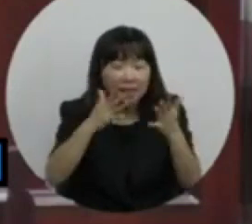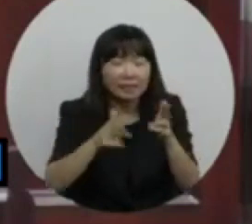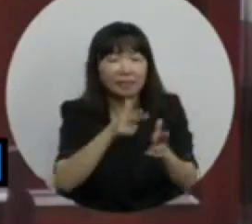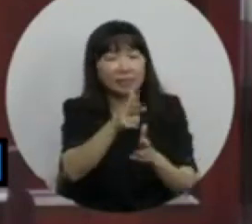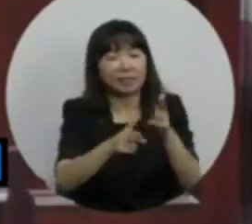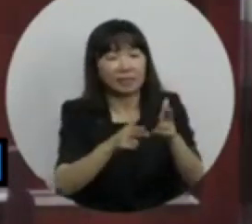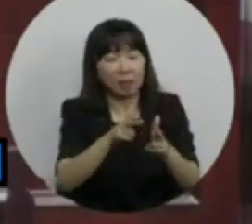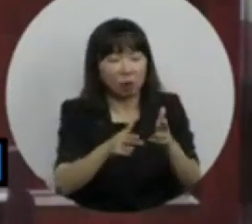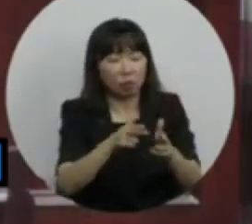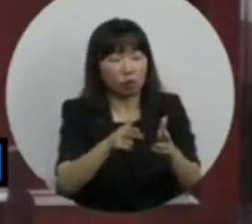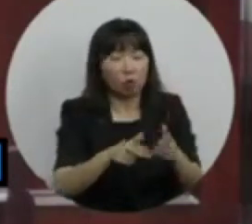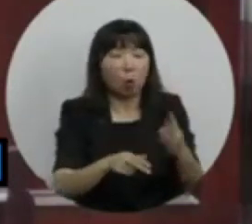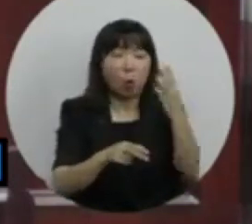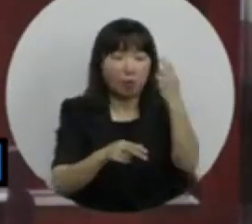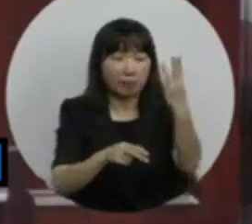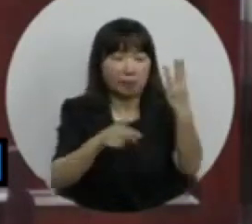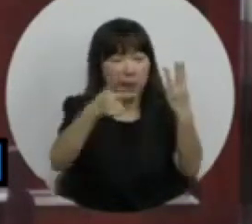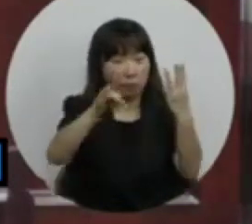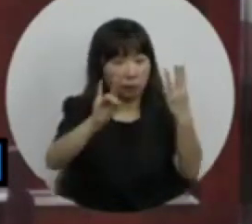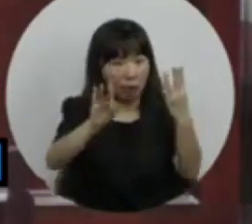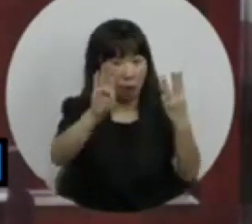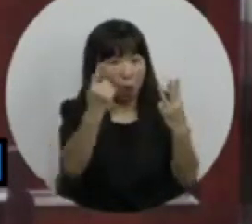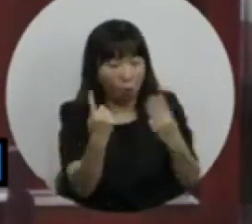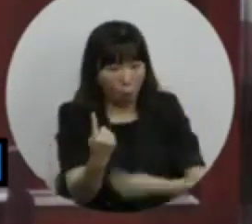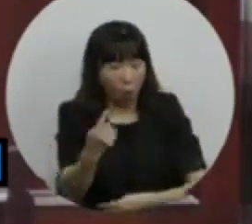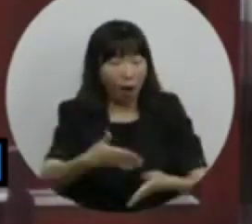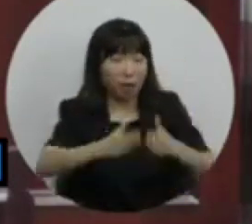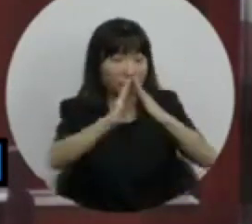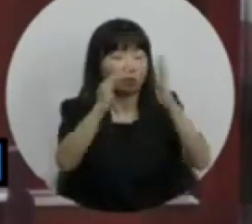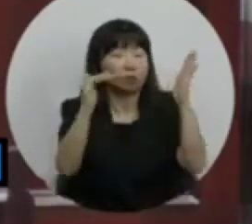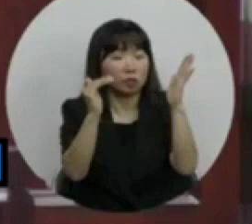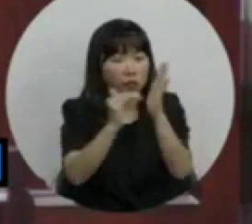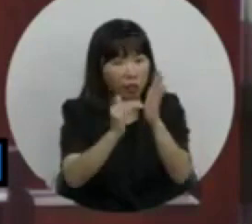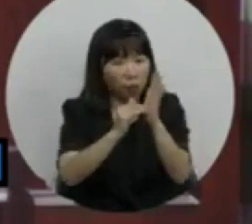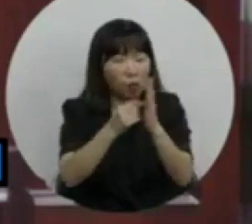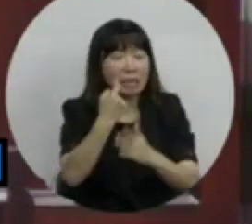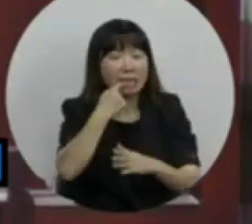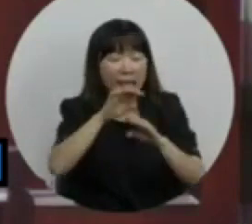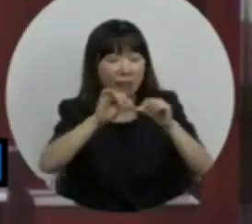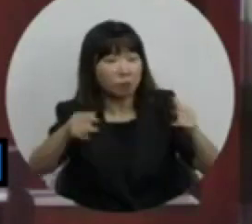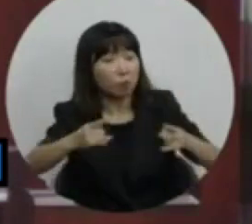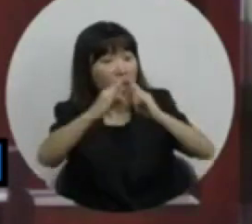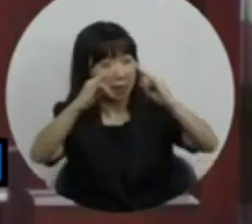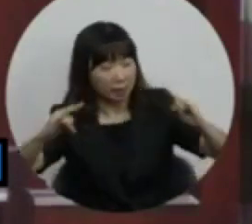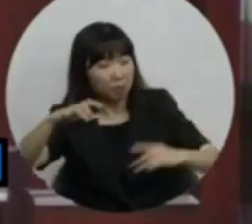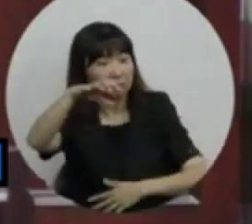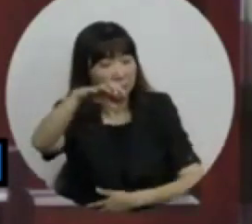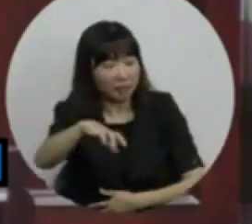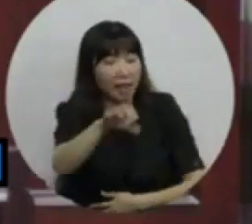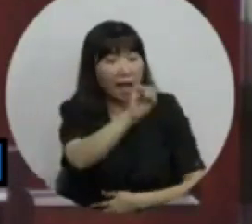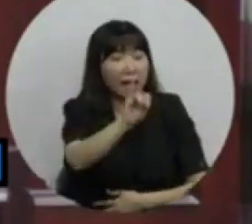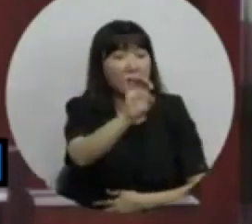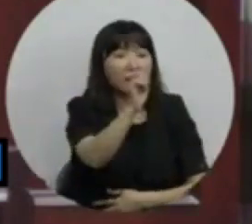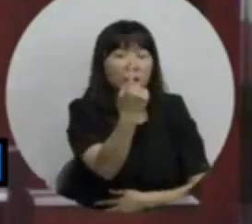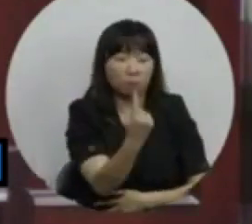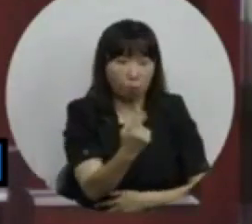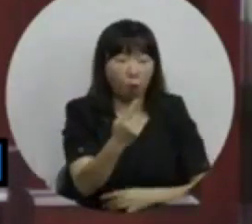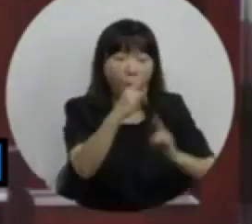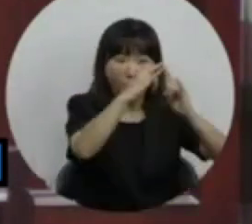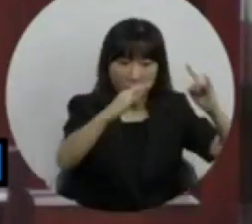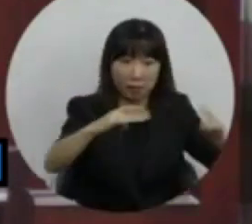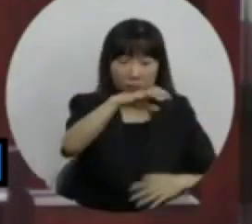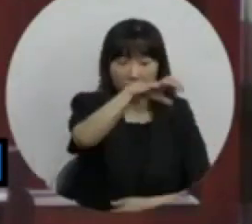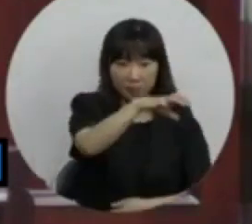구간에 3계보가 설치되고 둔치에 설치한 금은물의 캠핑장, 이포보 웰빙